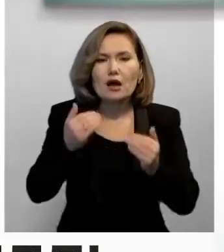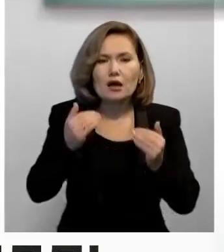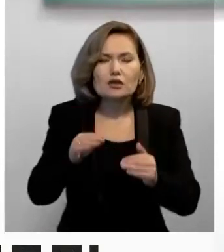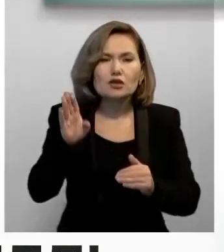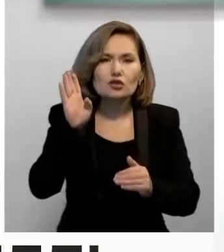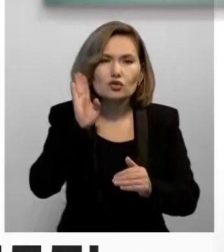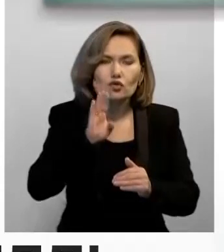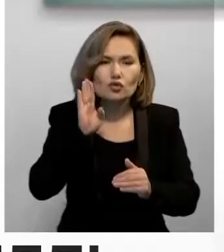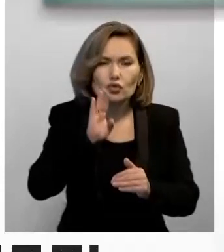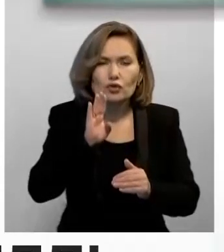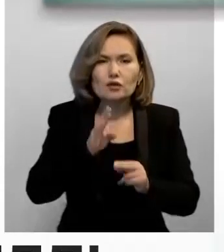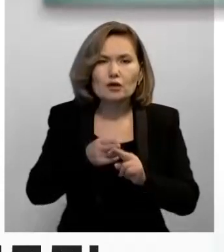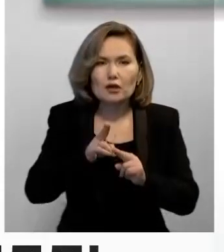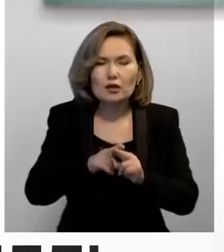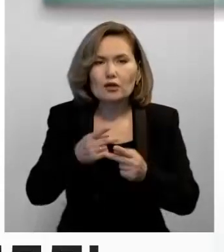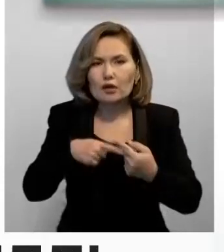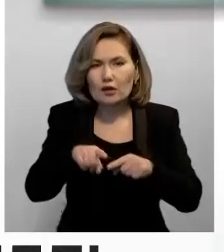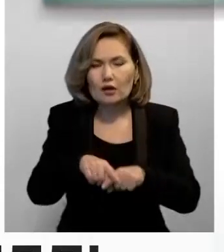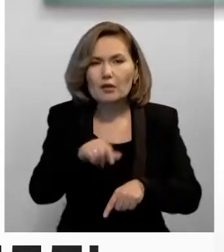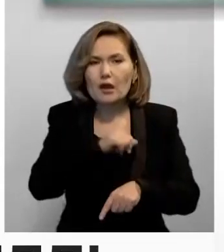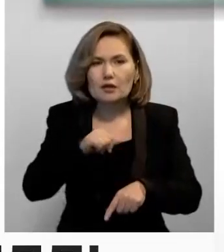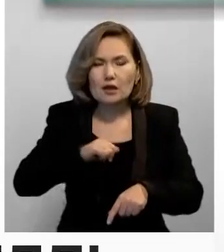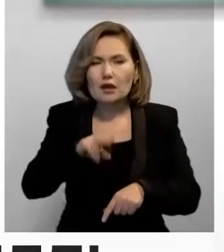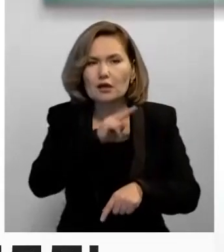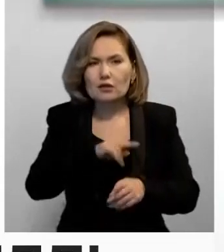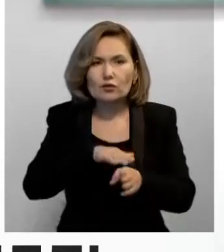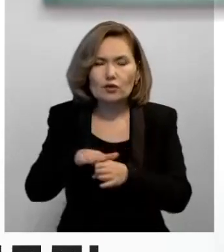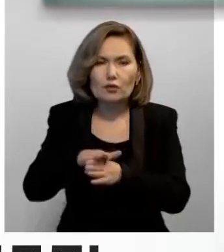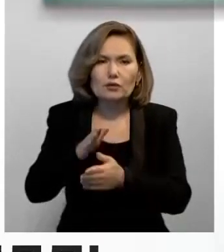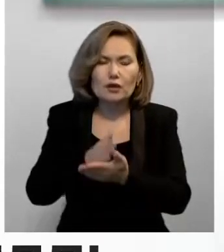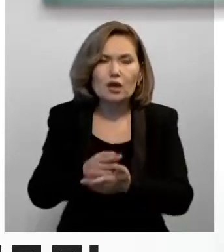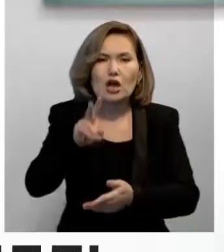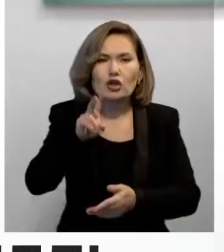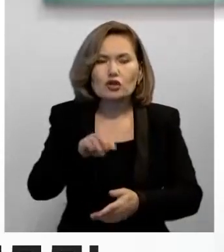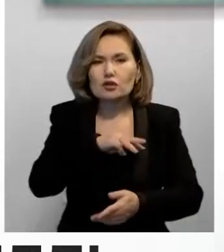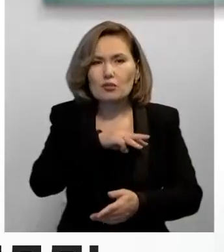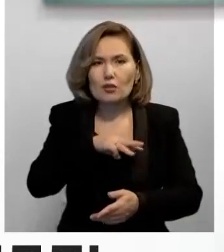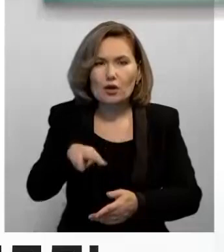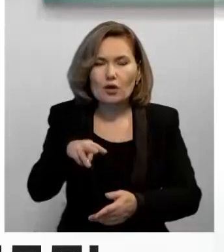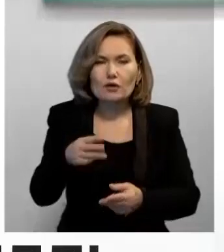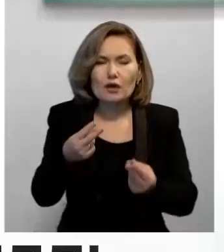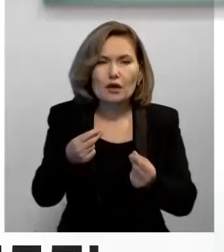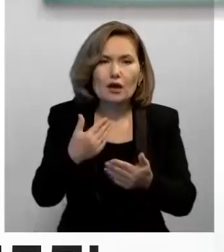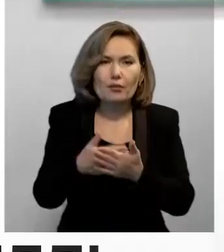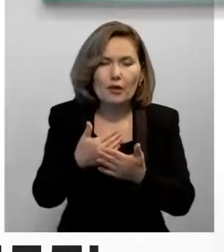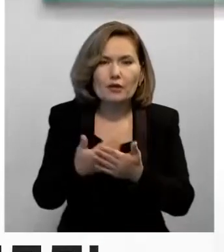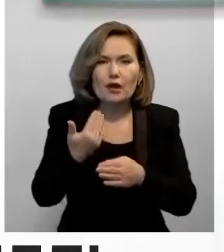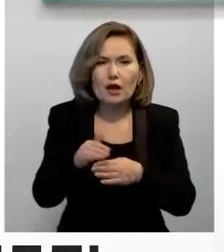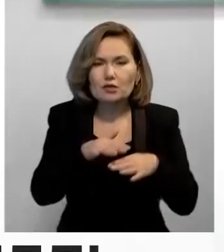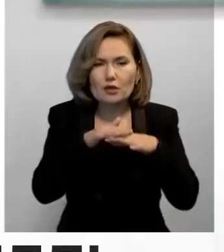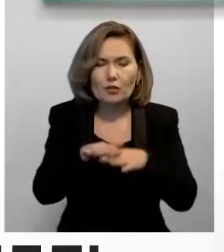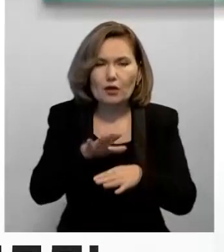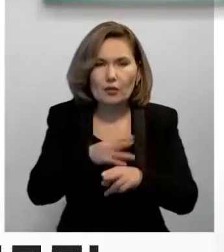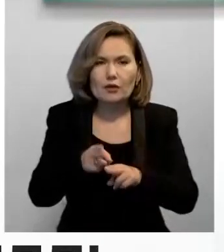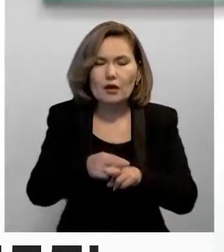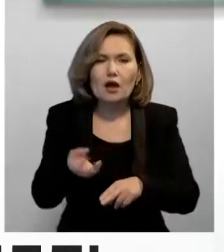Қазсушар мекемесі өз күштерімен жұмыстарын атқаруда. Бұған 200 миллиондай шамасында қаржы бөлінген,